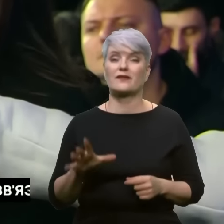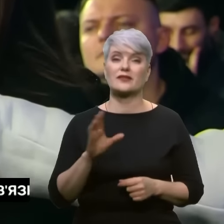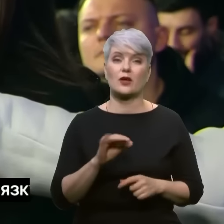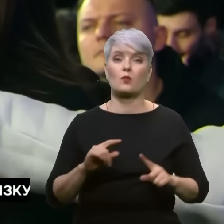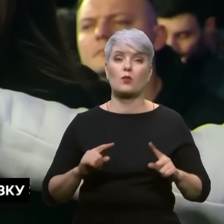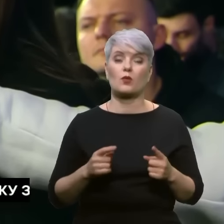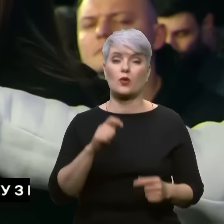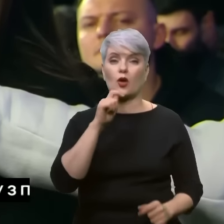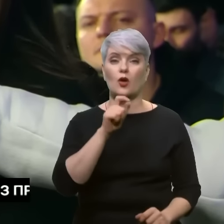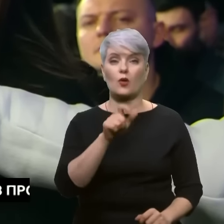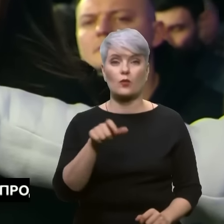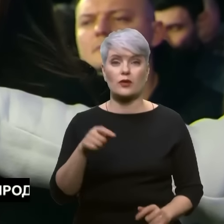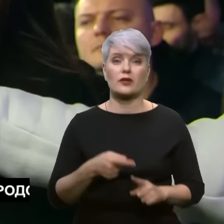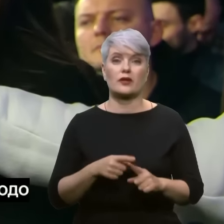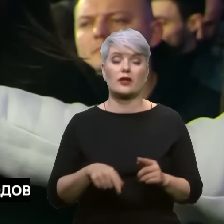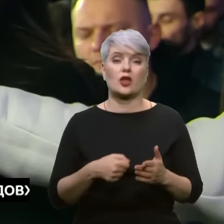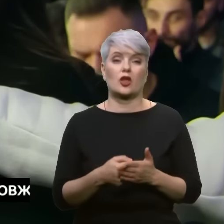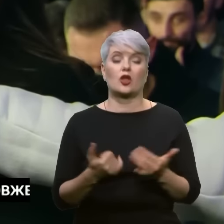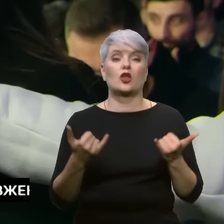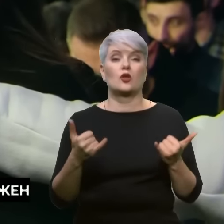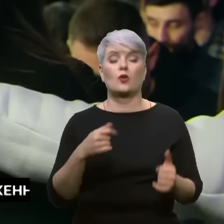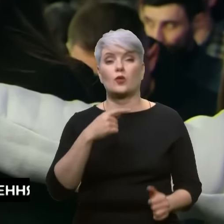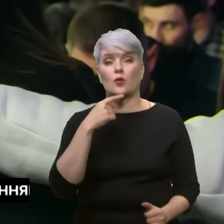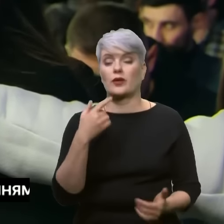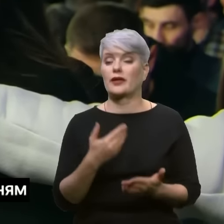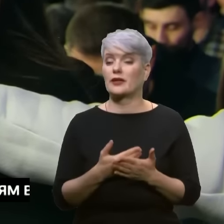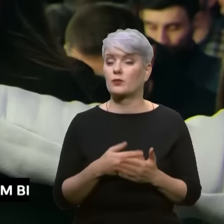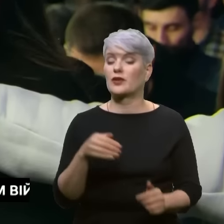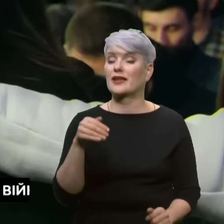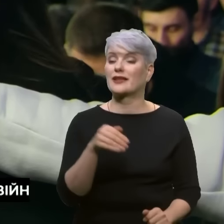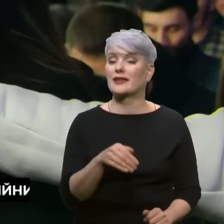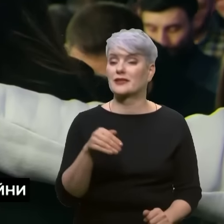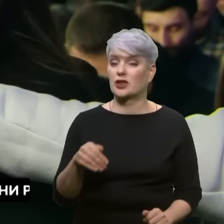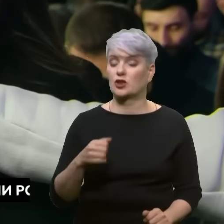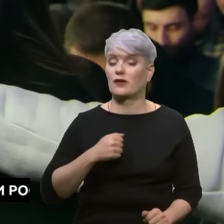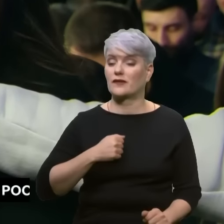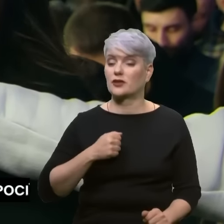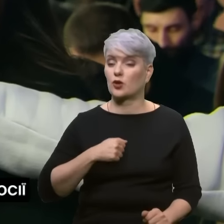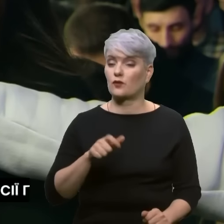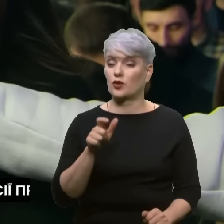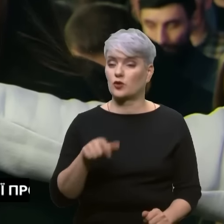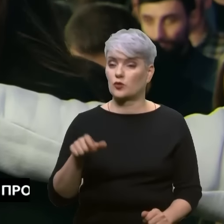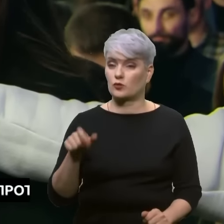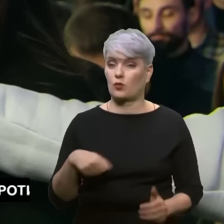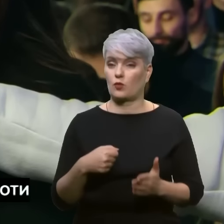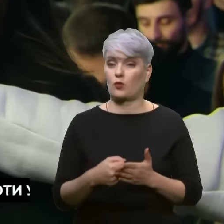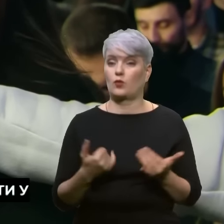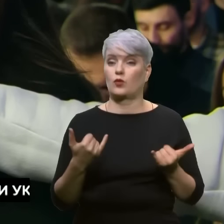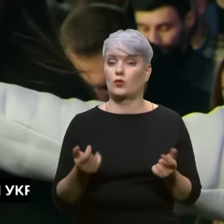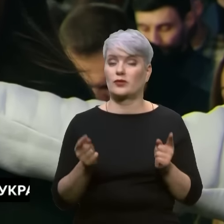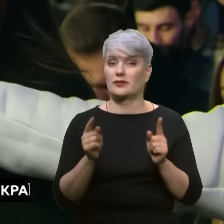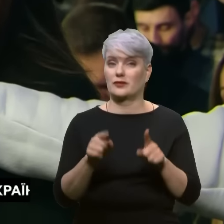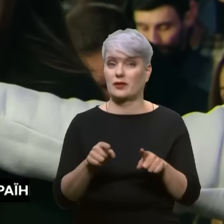полонених українців, які досі перебувають у Росії. До прикладу, тисячі наших військовослужбовців, вони досі там.